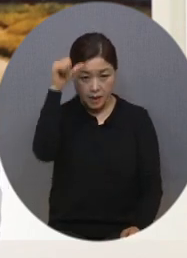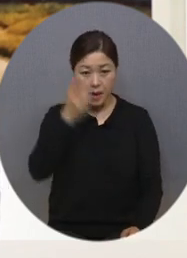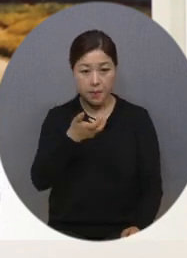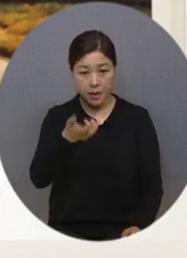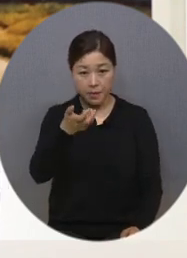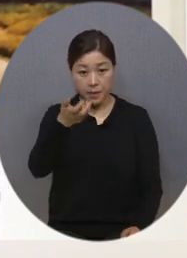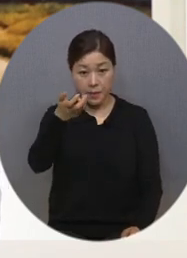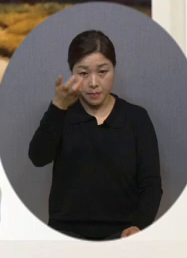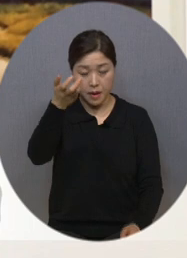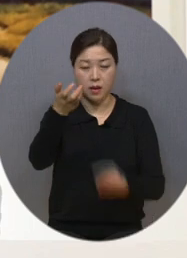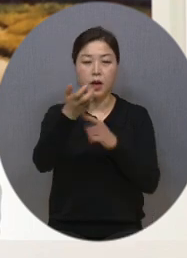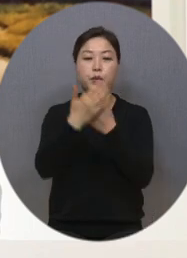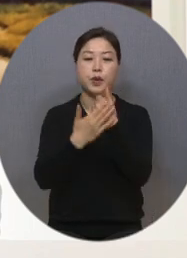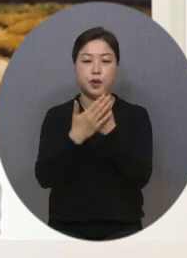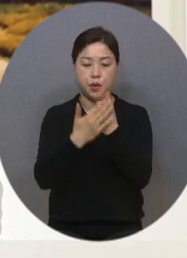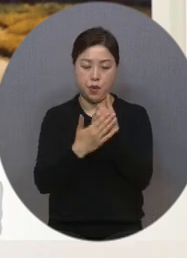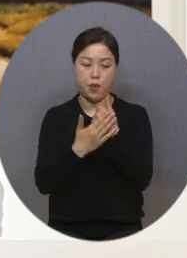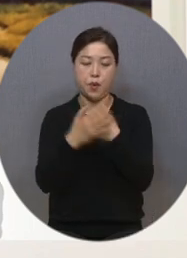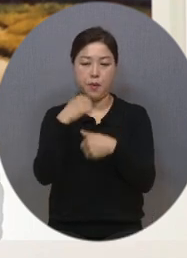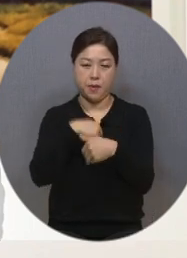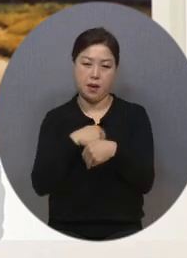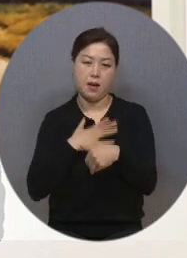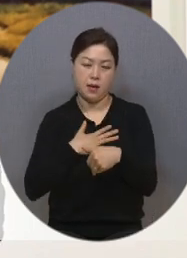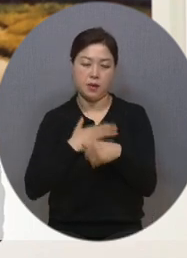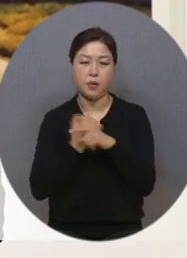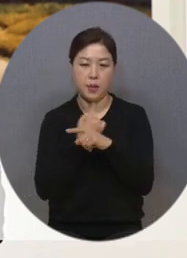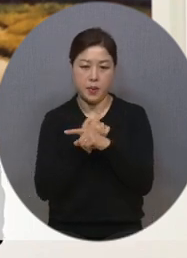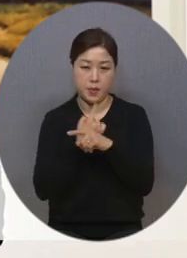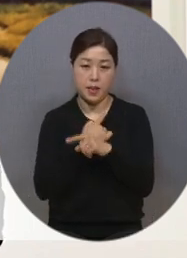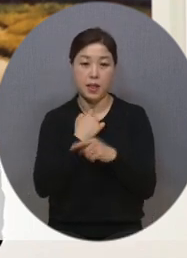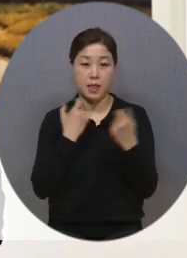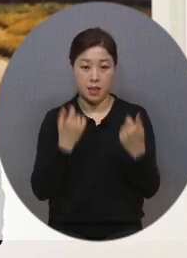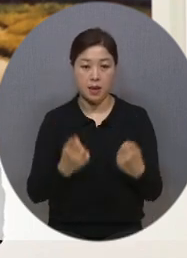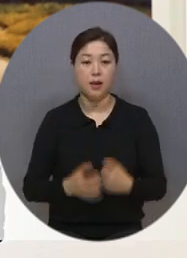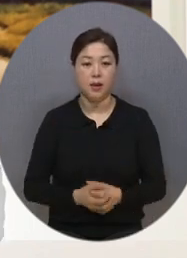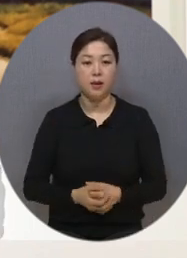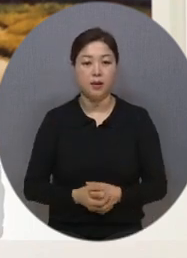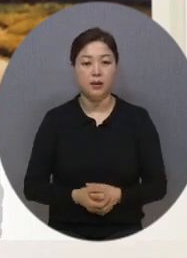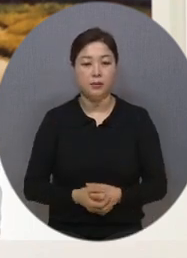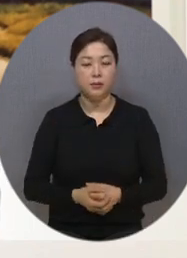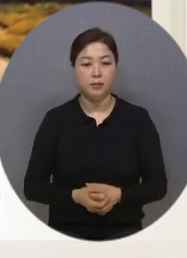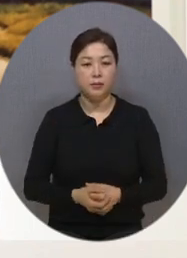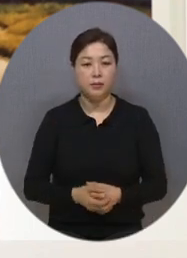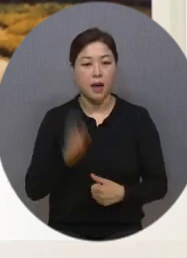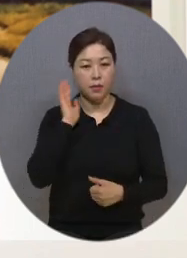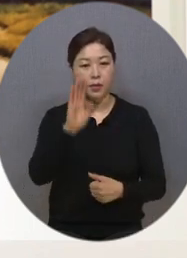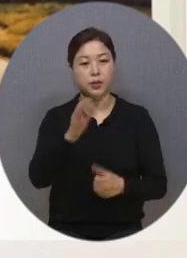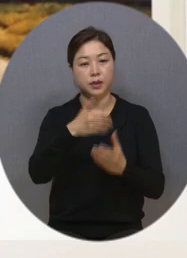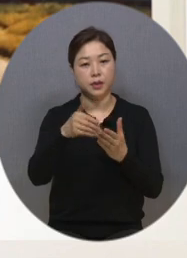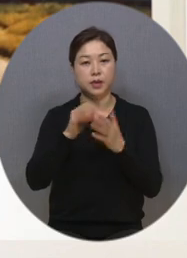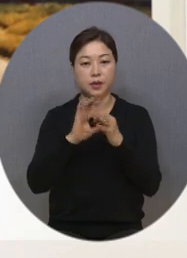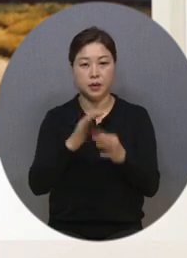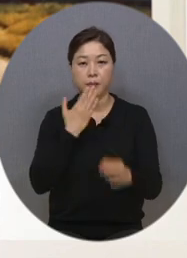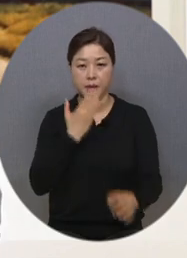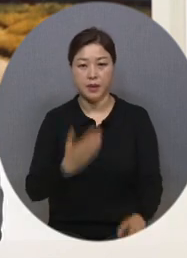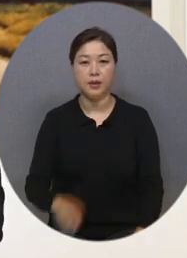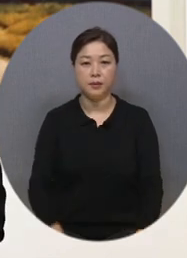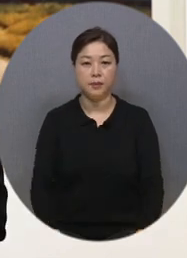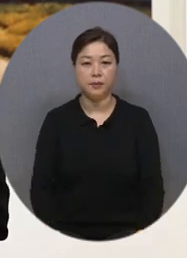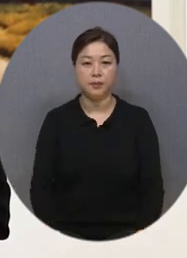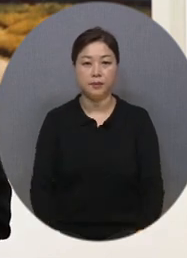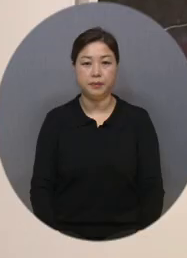인생의 한 단계에서 많은 위로와 또 치유를 받았기 때문에 앞으로도 계속 그려나갈 것 같습니다.